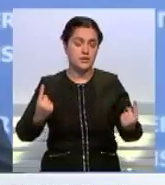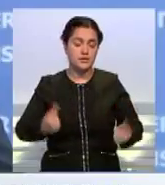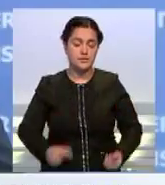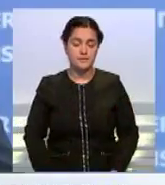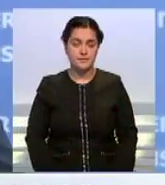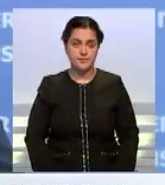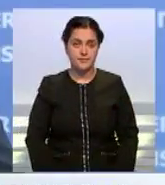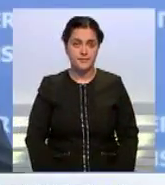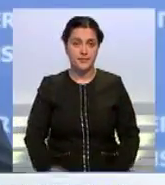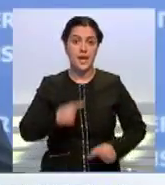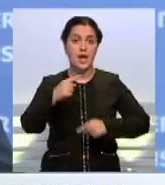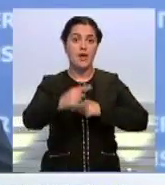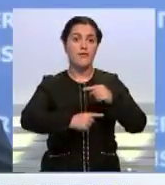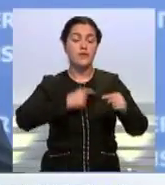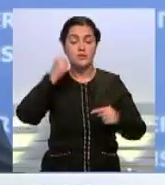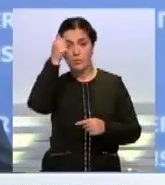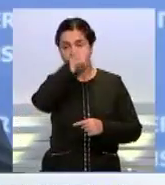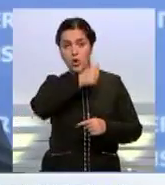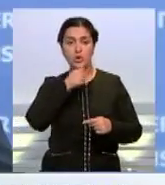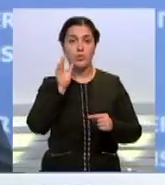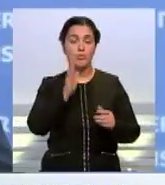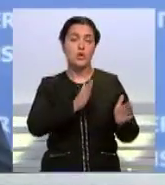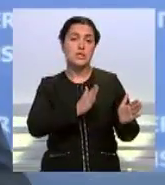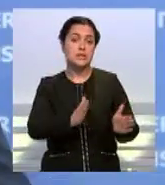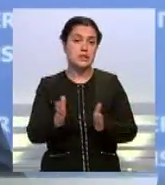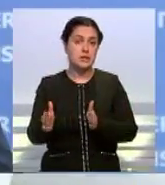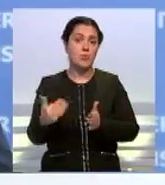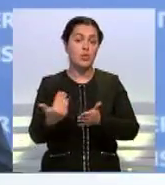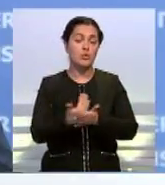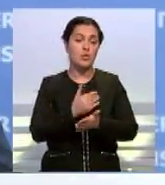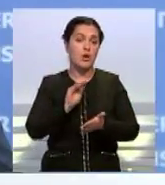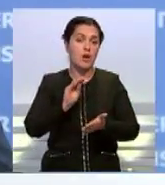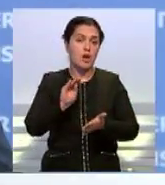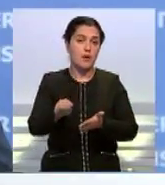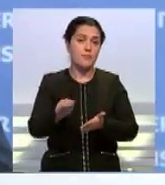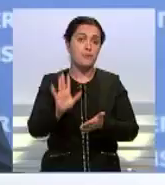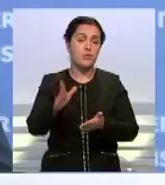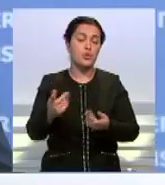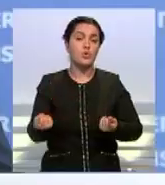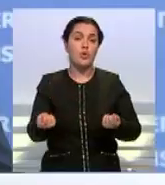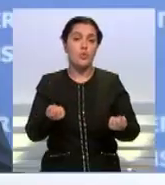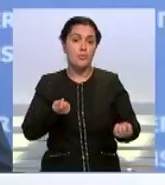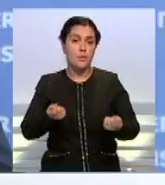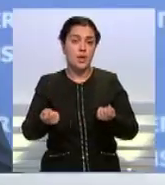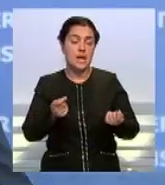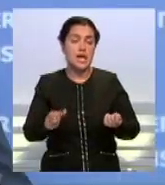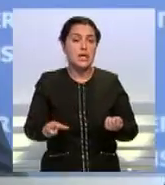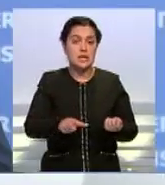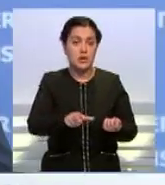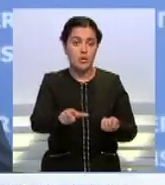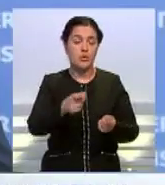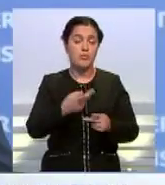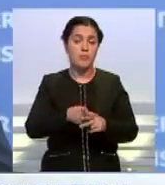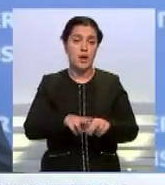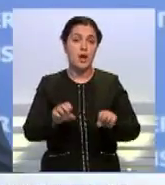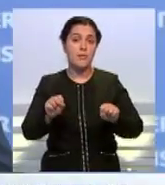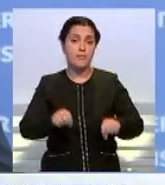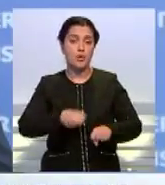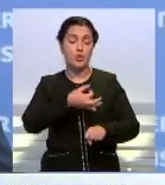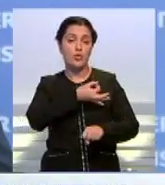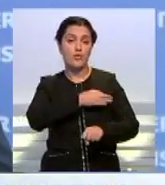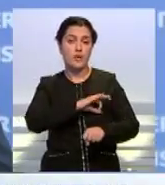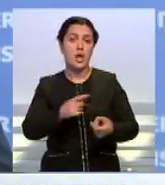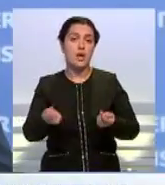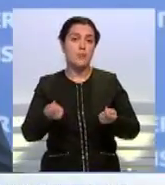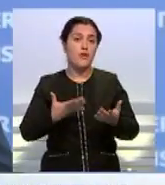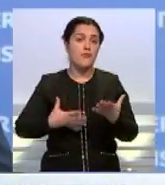В следующем году будет внедряться система управления дорожными активами, будет внедрена. Данная система позволяет эффективно управлять